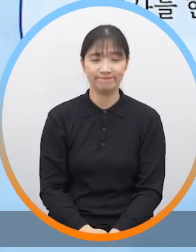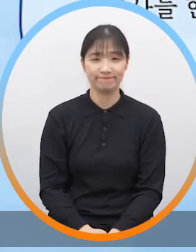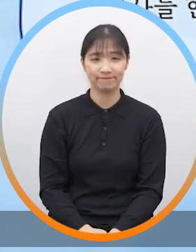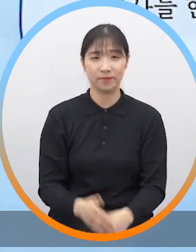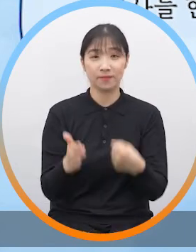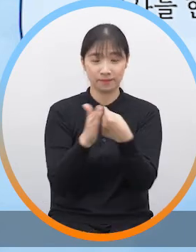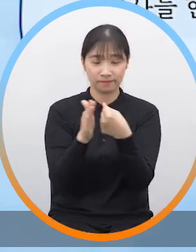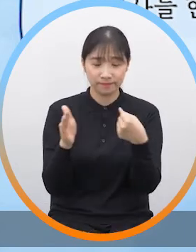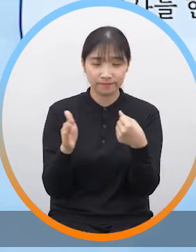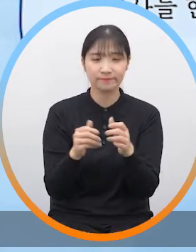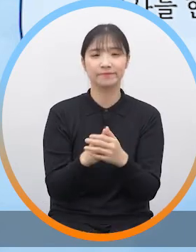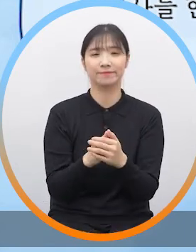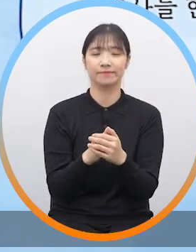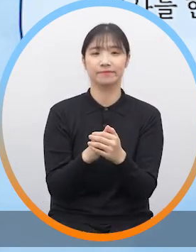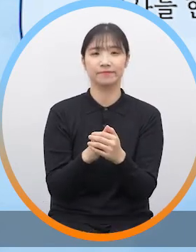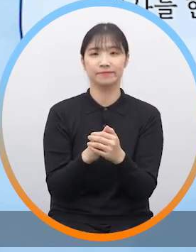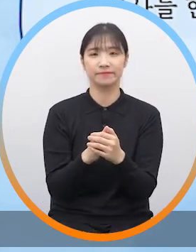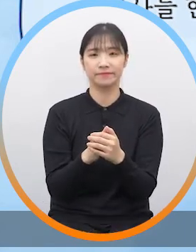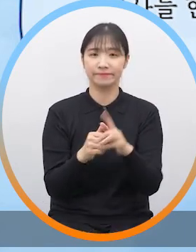그래서